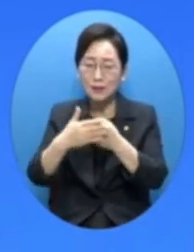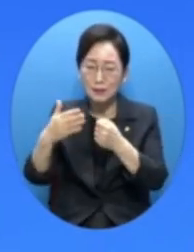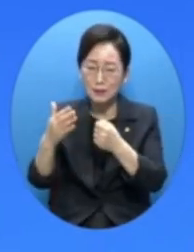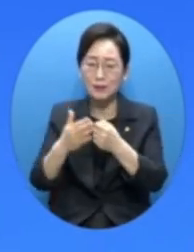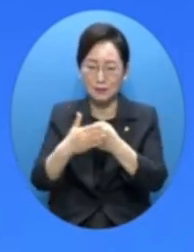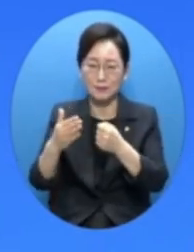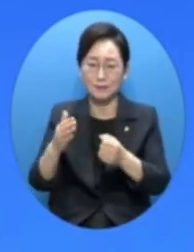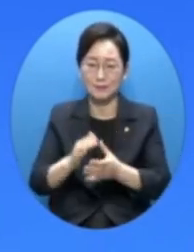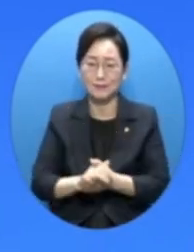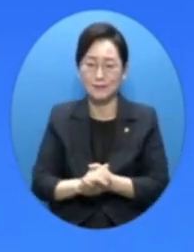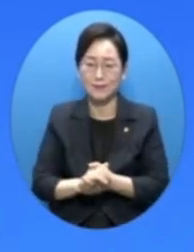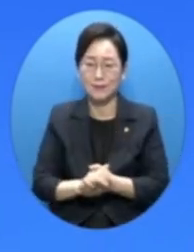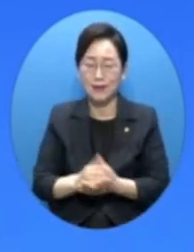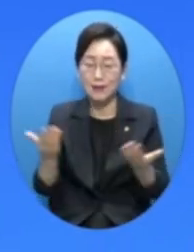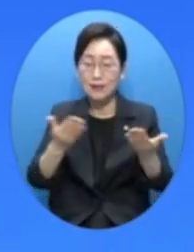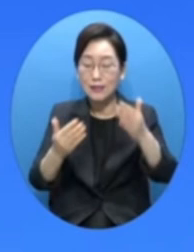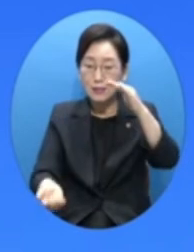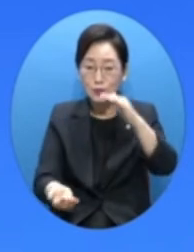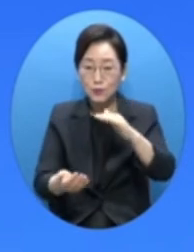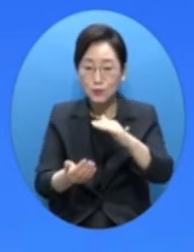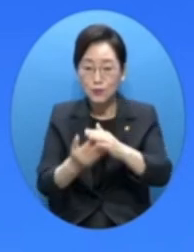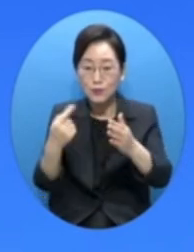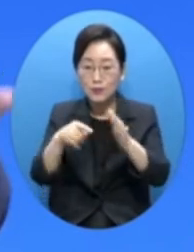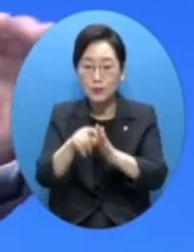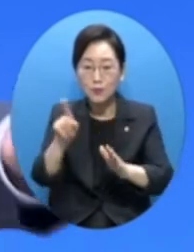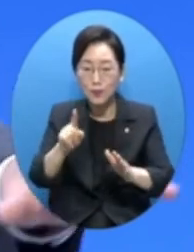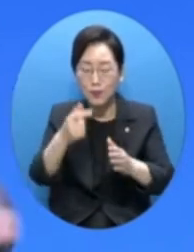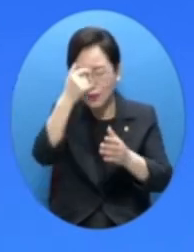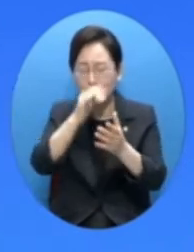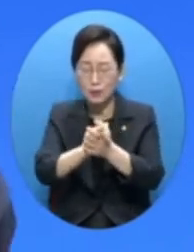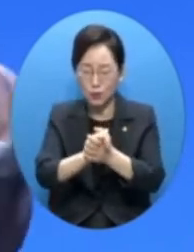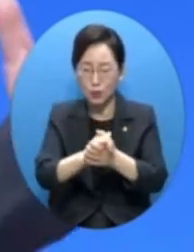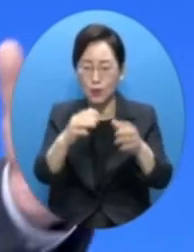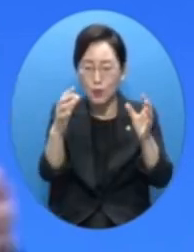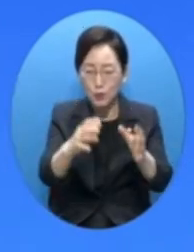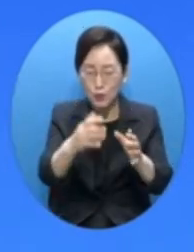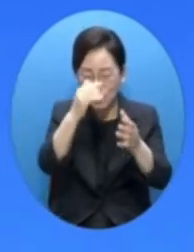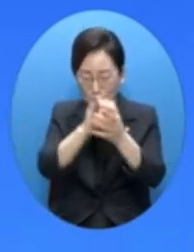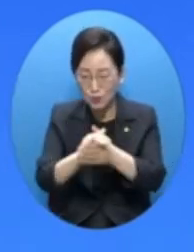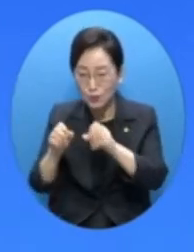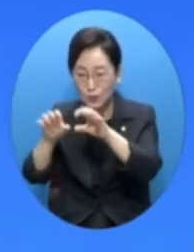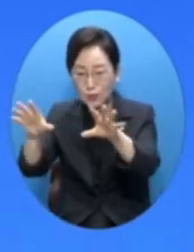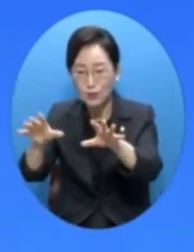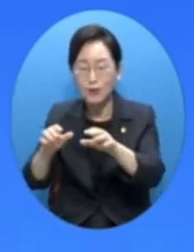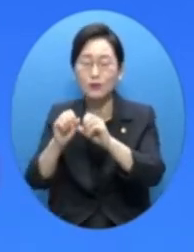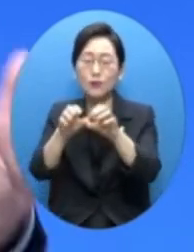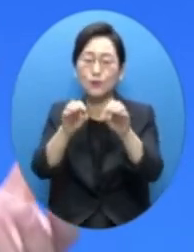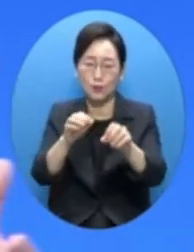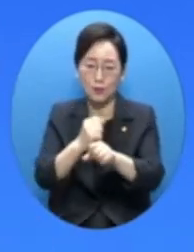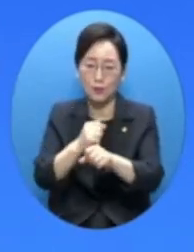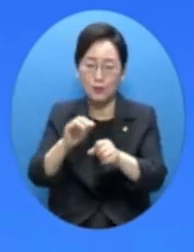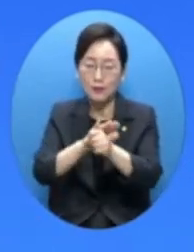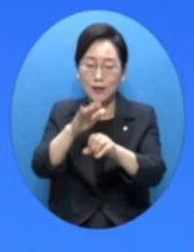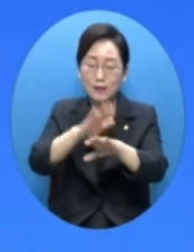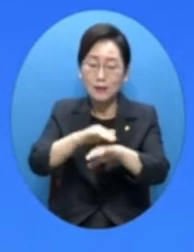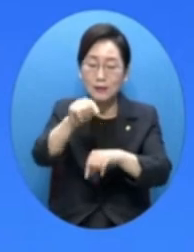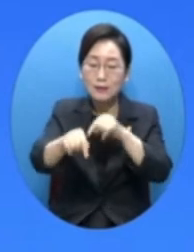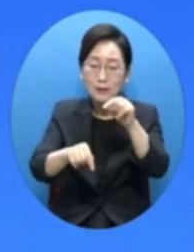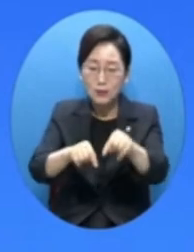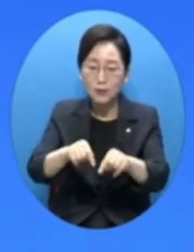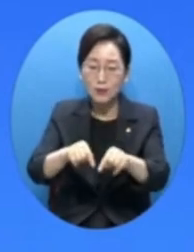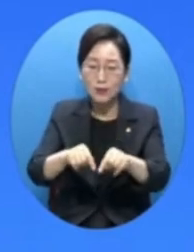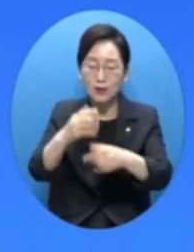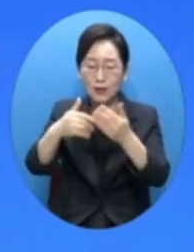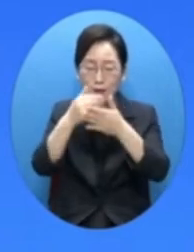할 것입니다. 이 일을 이루는 것이 바로 기도입니다. 모일 때 기도하고 흩어져 전도하고 그리고 우리가 사랑을 실천할 때 하나님께서 이 교회를